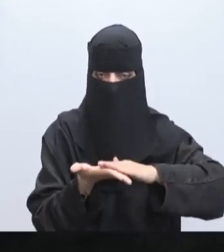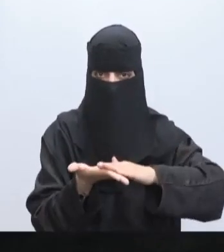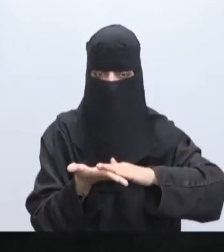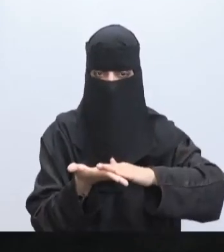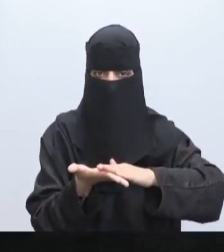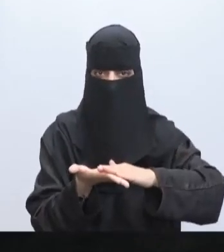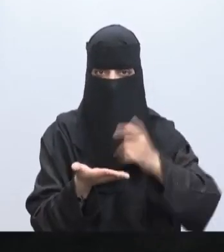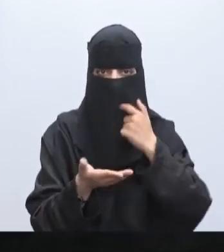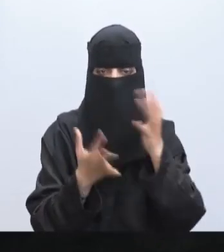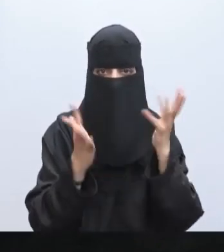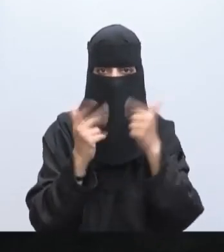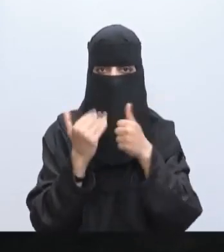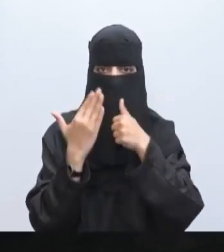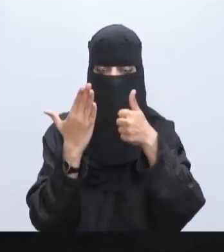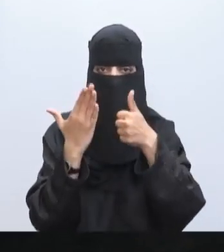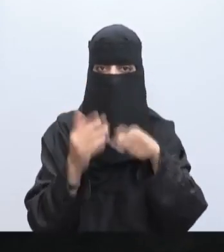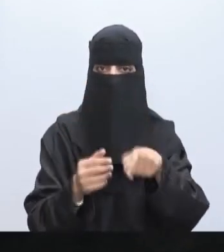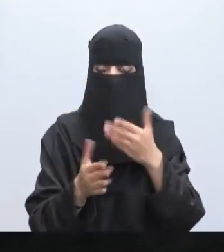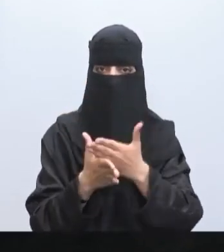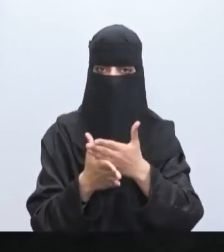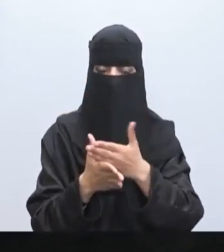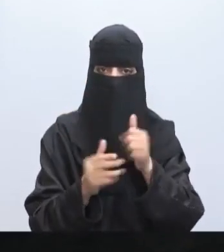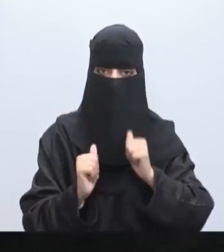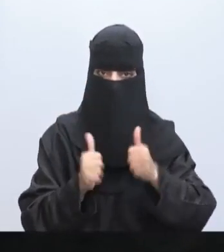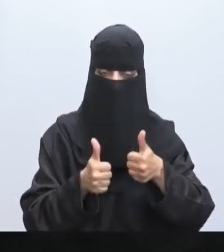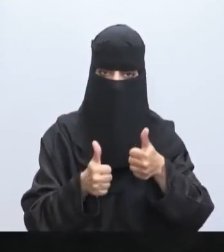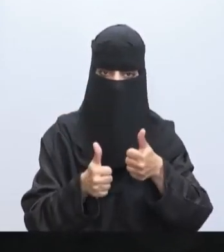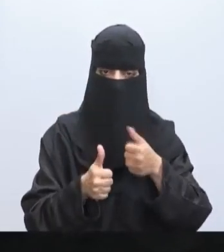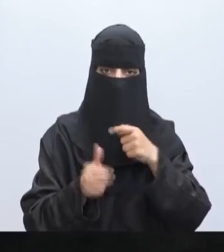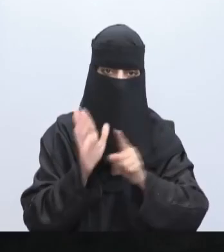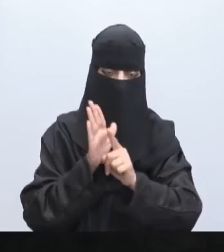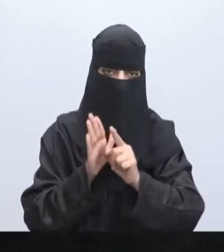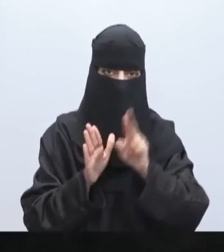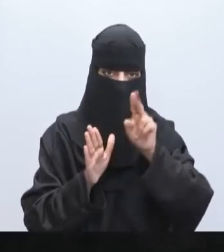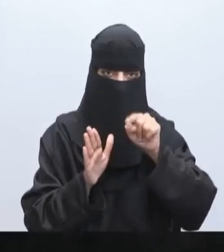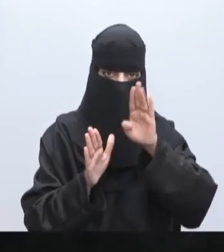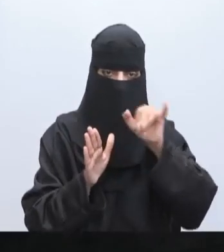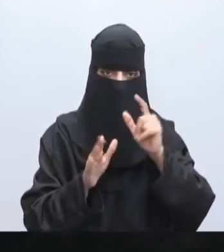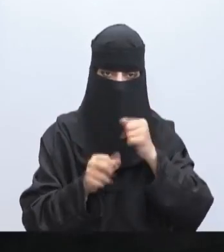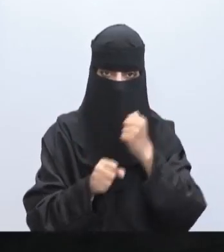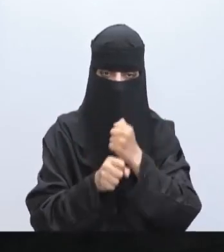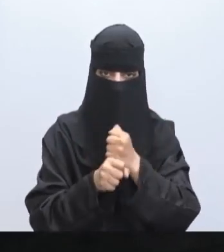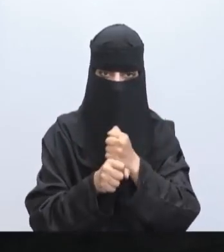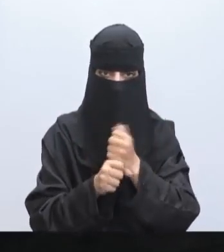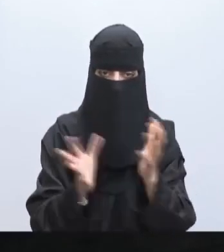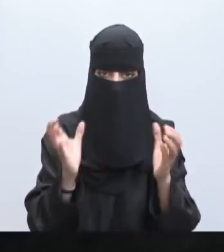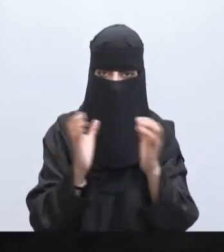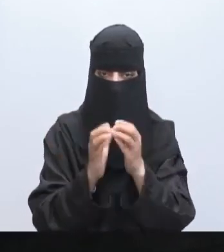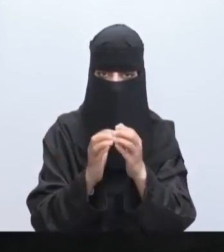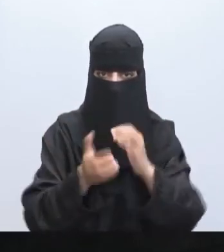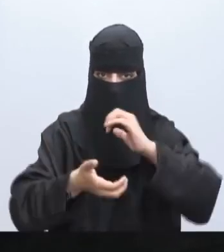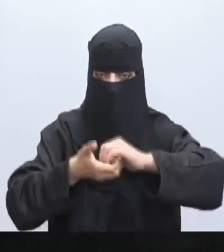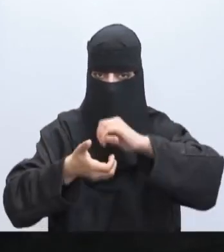بتقريبا بست سنوات استطاع فيها الامام ترك بن عبد الله ان يكون من نفسه ان يجمع من